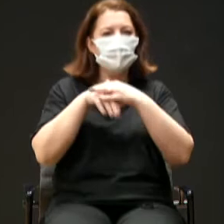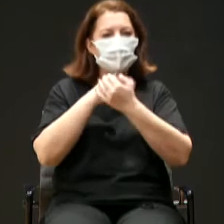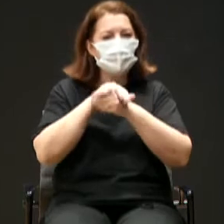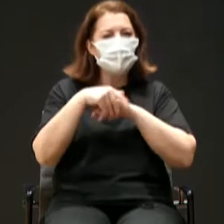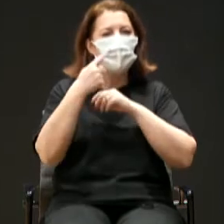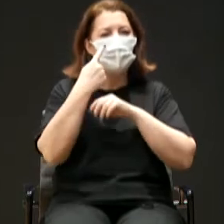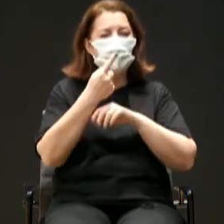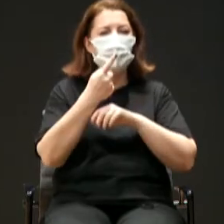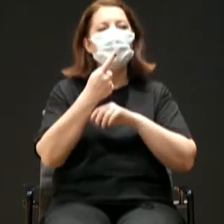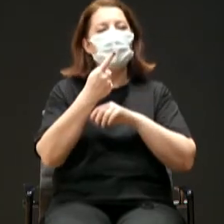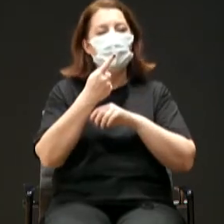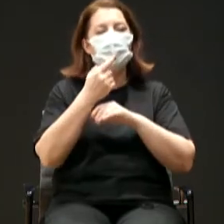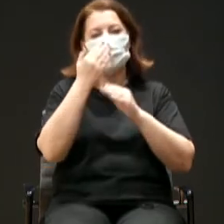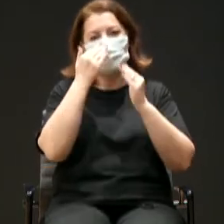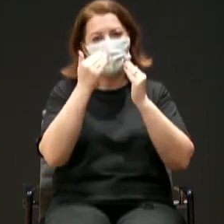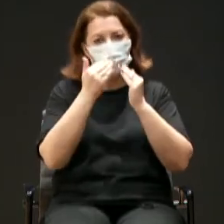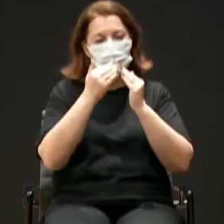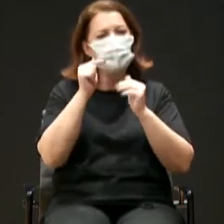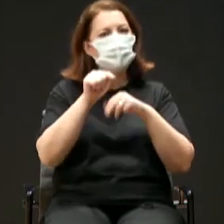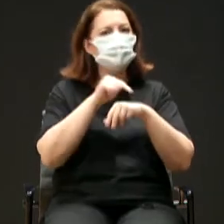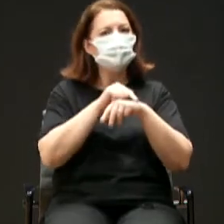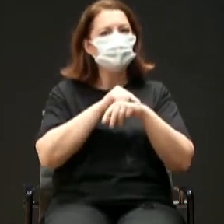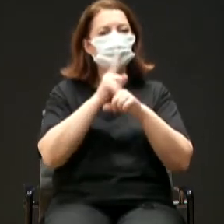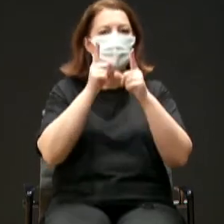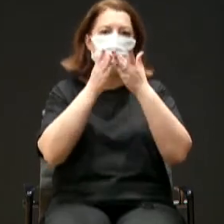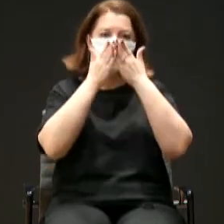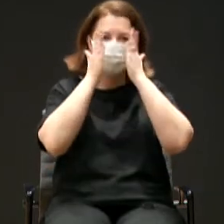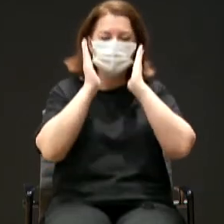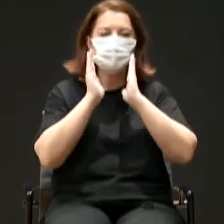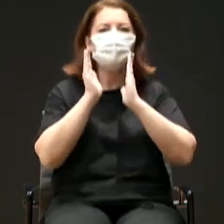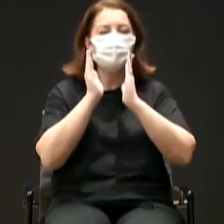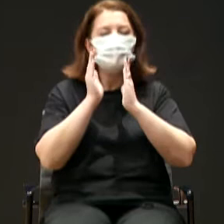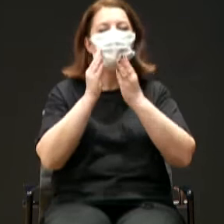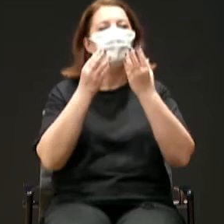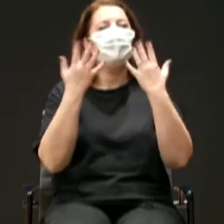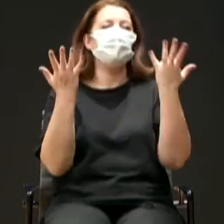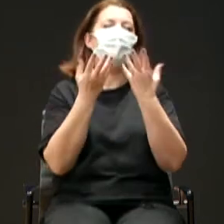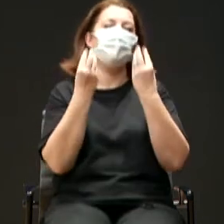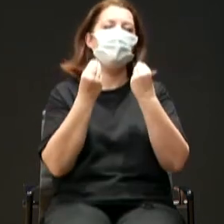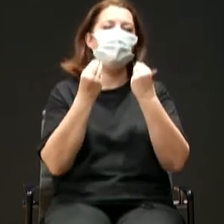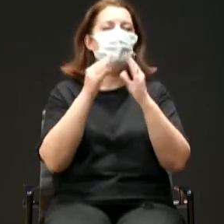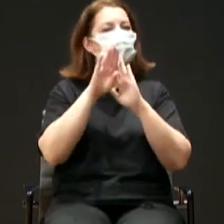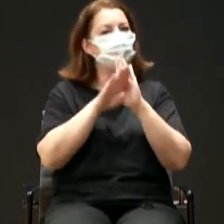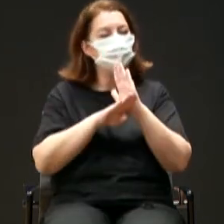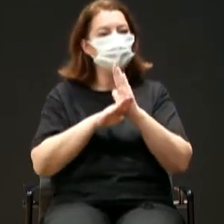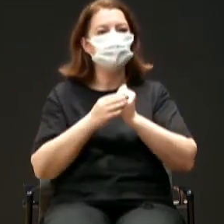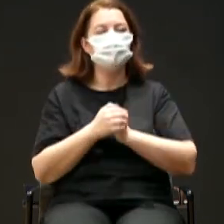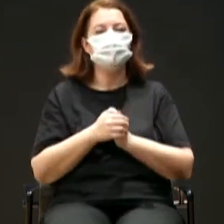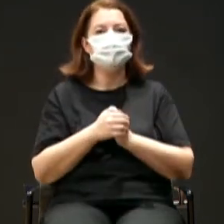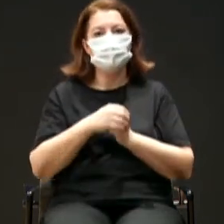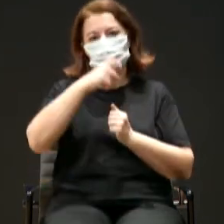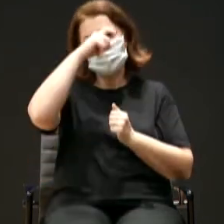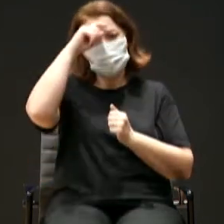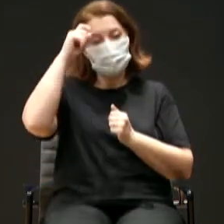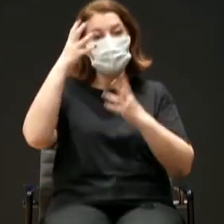kurallarına uyarak bu süreci çok şükür belli bir noktaya kadar düşürdük. Emeği